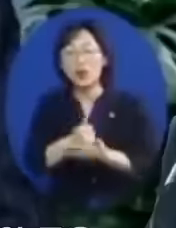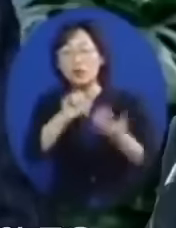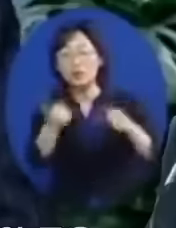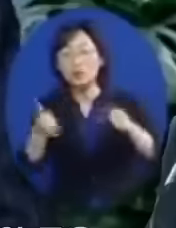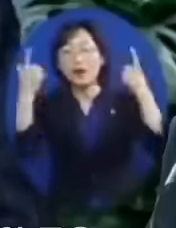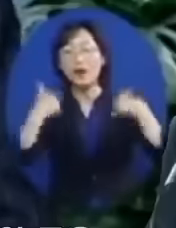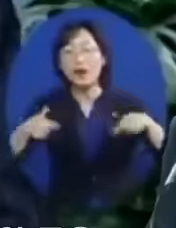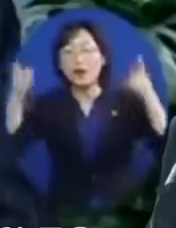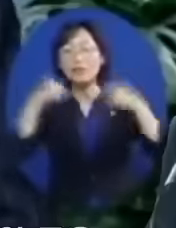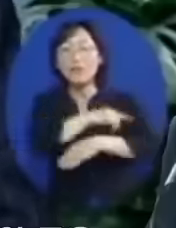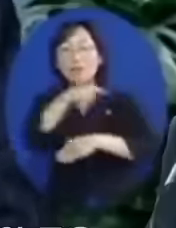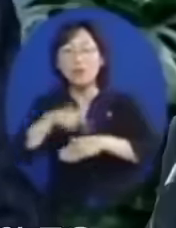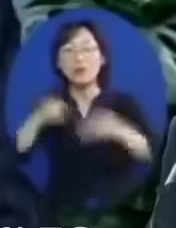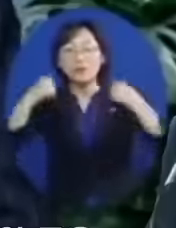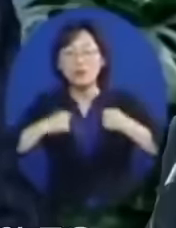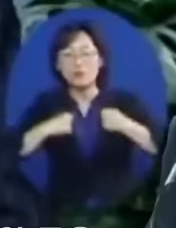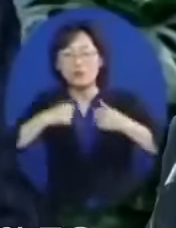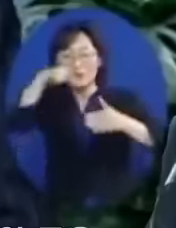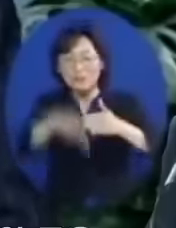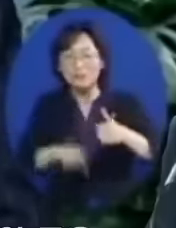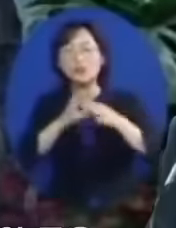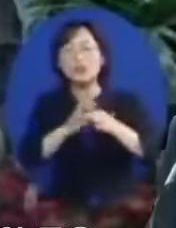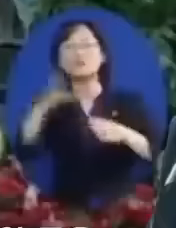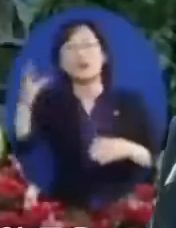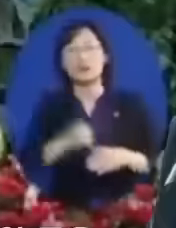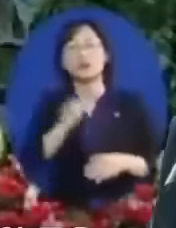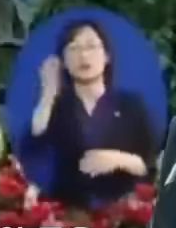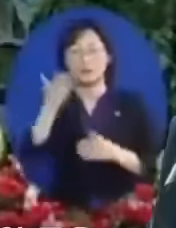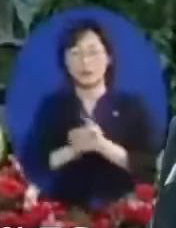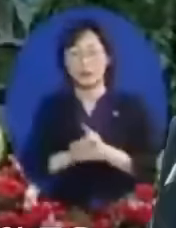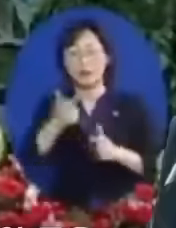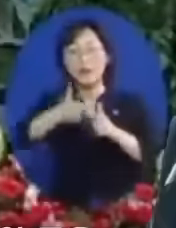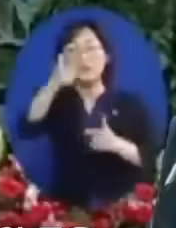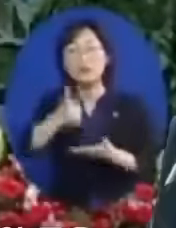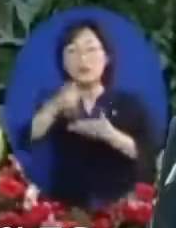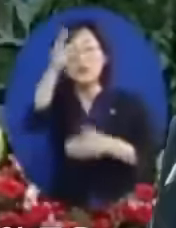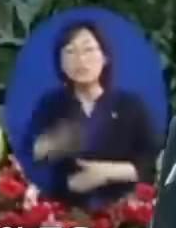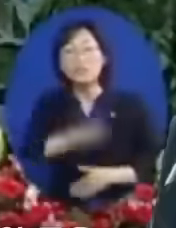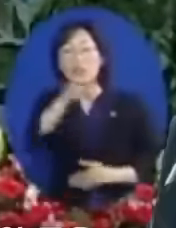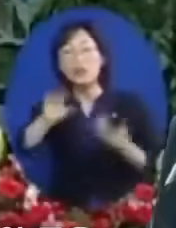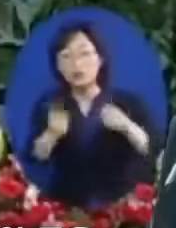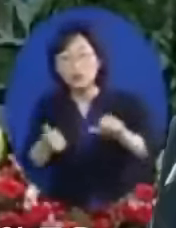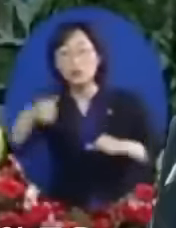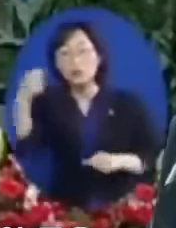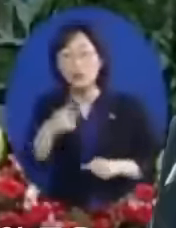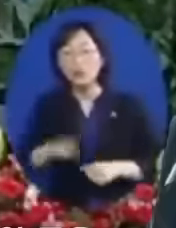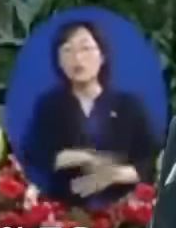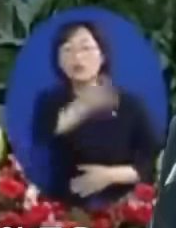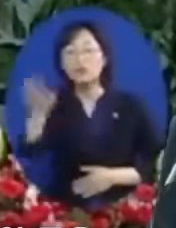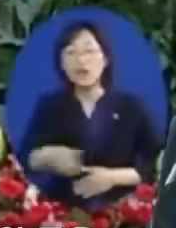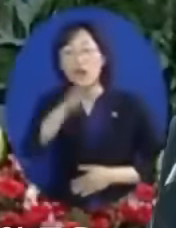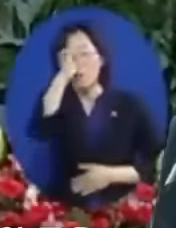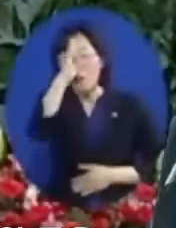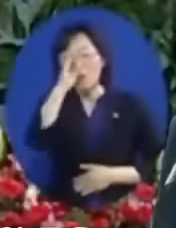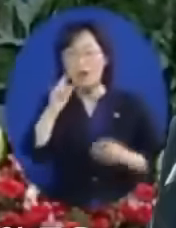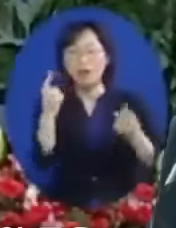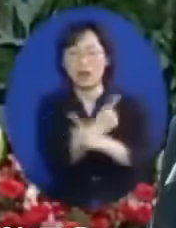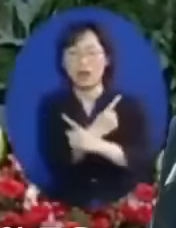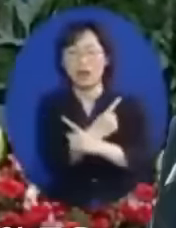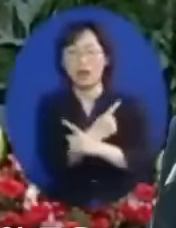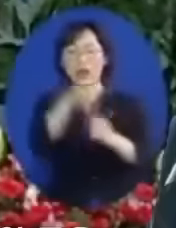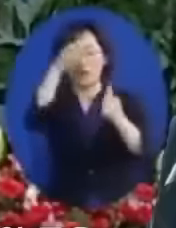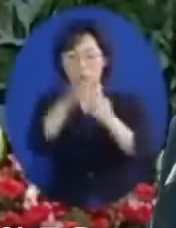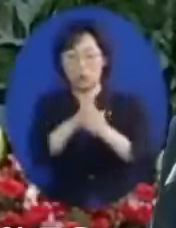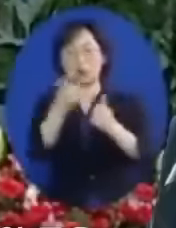항상 몸에 걸머지고 깊은 관심을 가져야 되는 것입니다. 예수님의 십자가의 죽음은 또한 우리의 병을 대속하기 위한